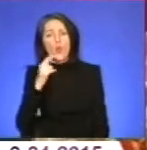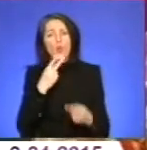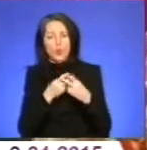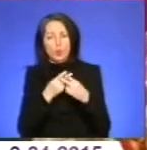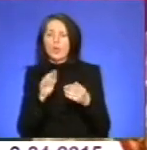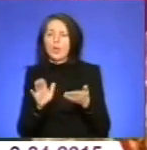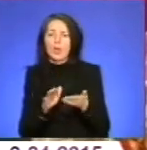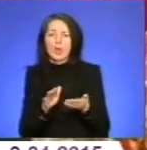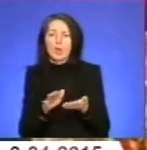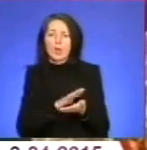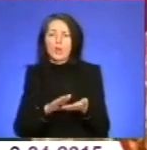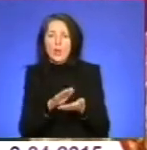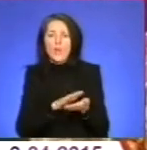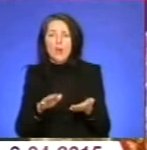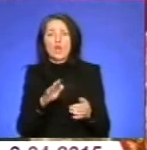ноги